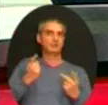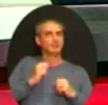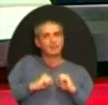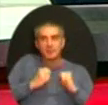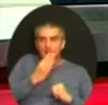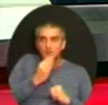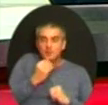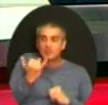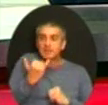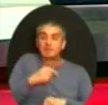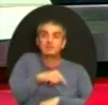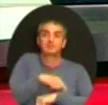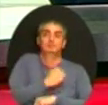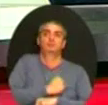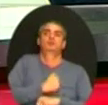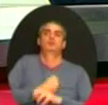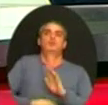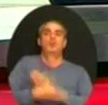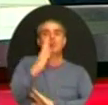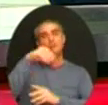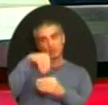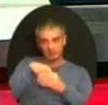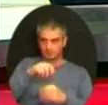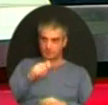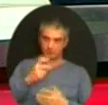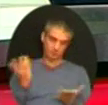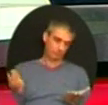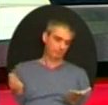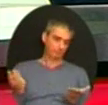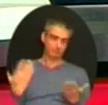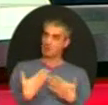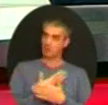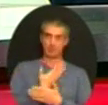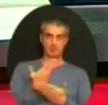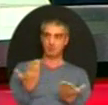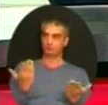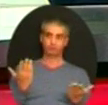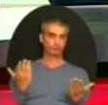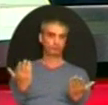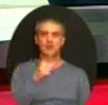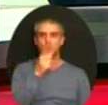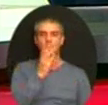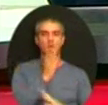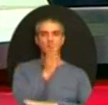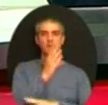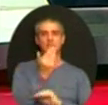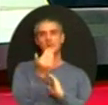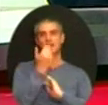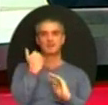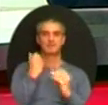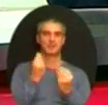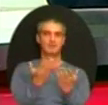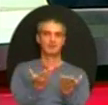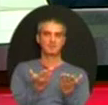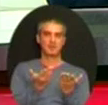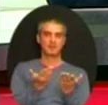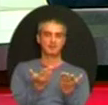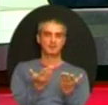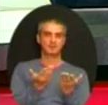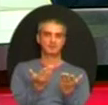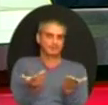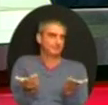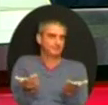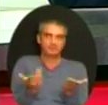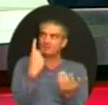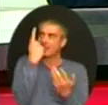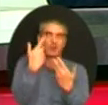קבוע שבזמן שבעה יוצאים להצביע בכנסת. זה מנהג חדש, אבל... אורית, עכשיו לפני הדברים האלה גם,